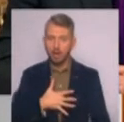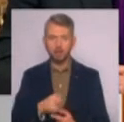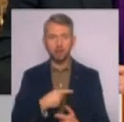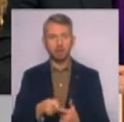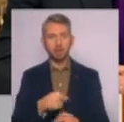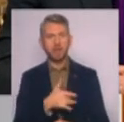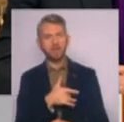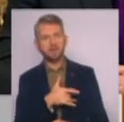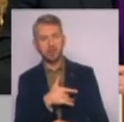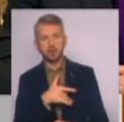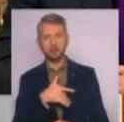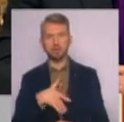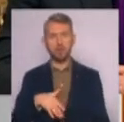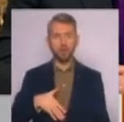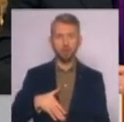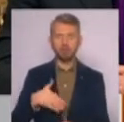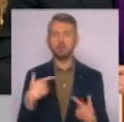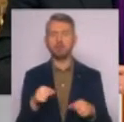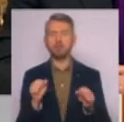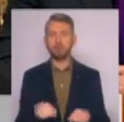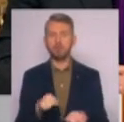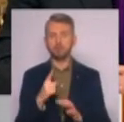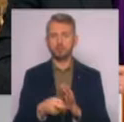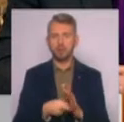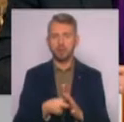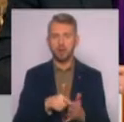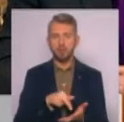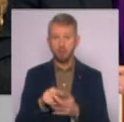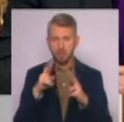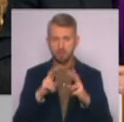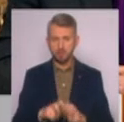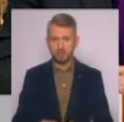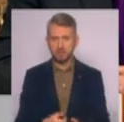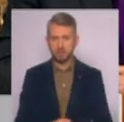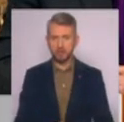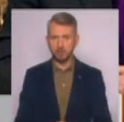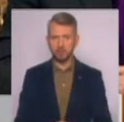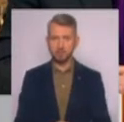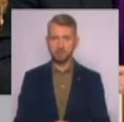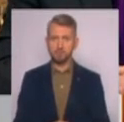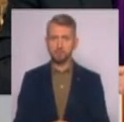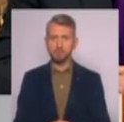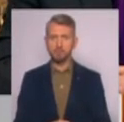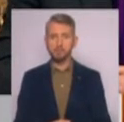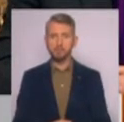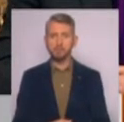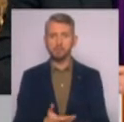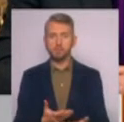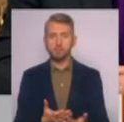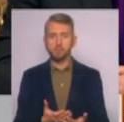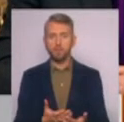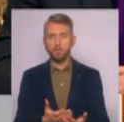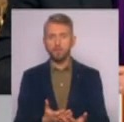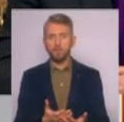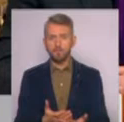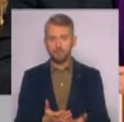легочное. Где можно это пройти обследование за одышкой этой?